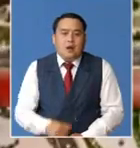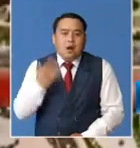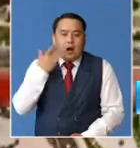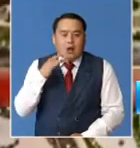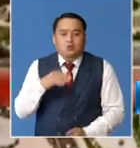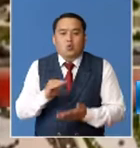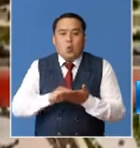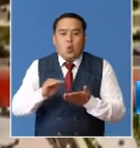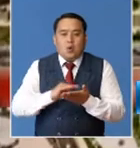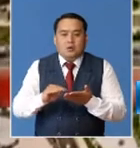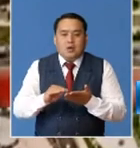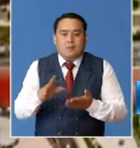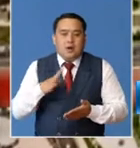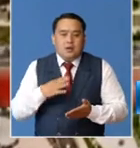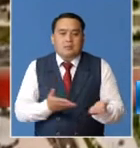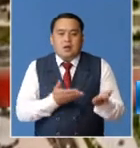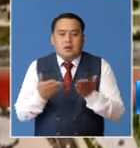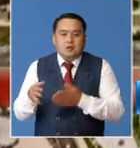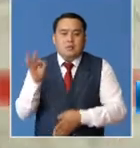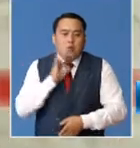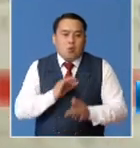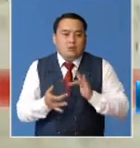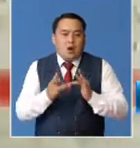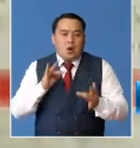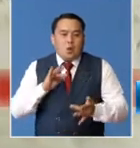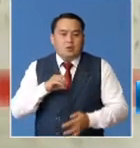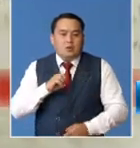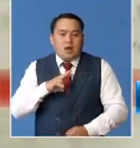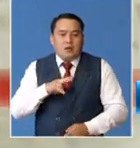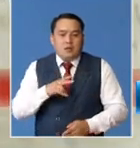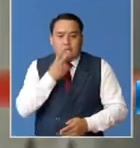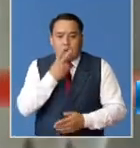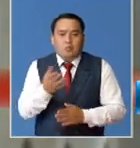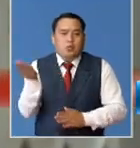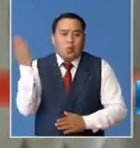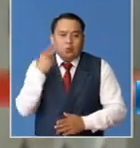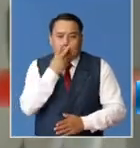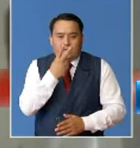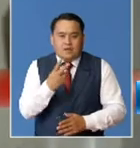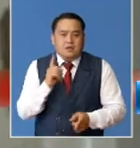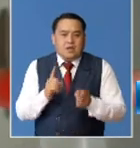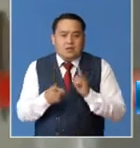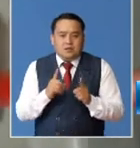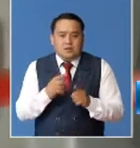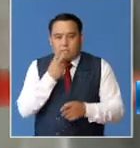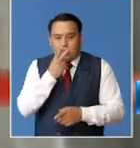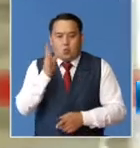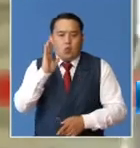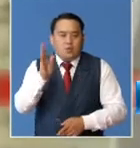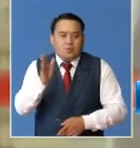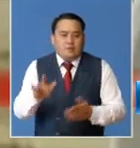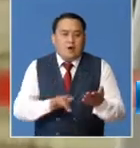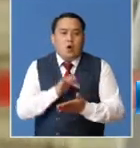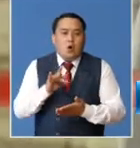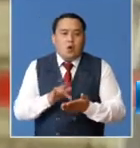Американский журналист Джосайя Блэр приглашает пользователей в режиме онлайн окунуться в прошлое, увидеть реальность и заглянуть в будущее